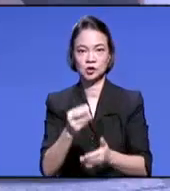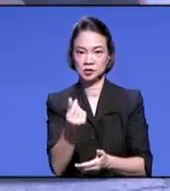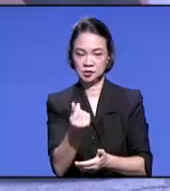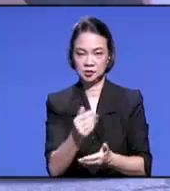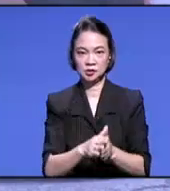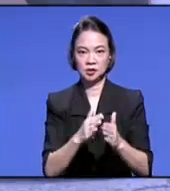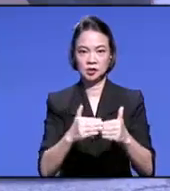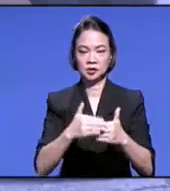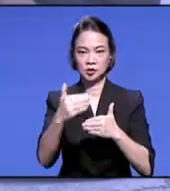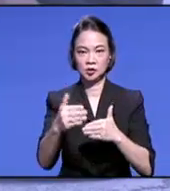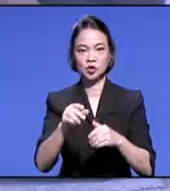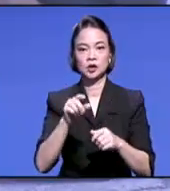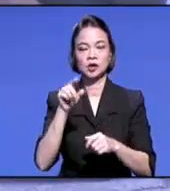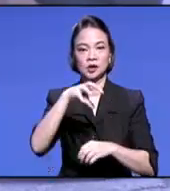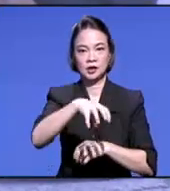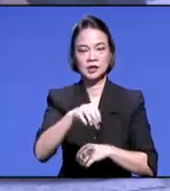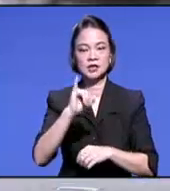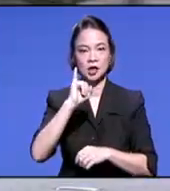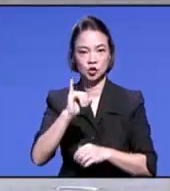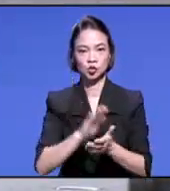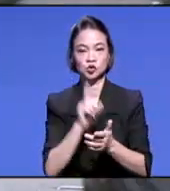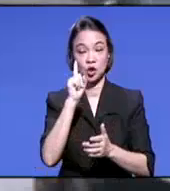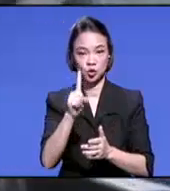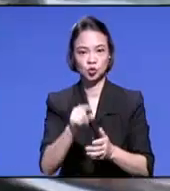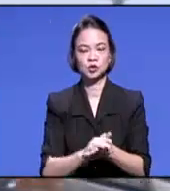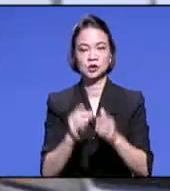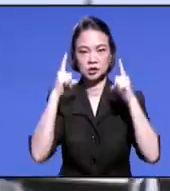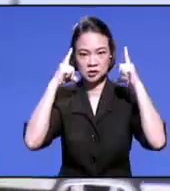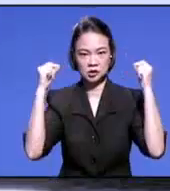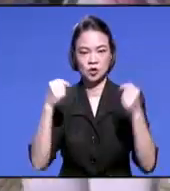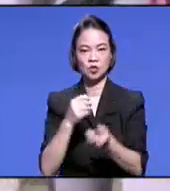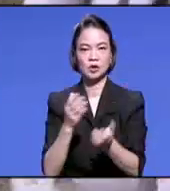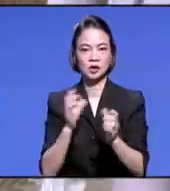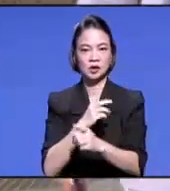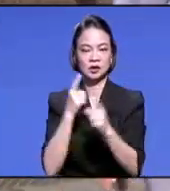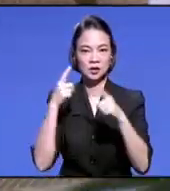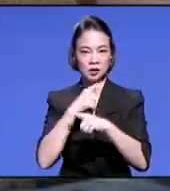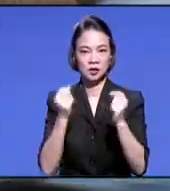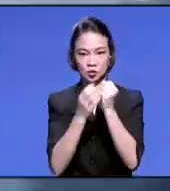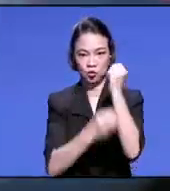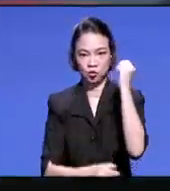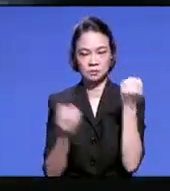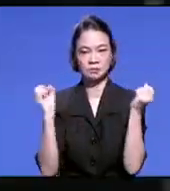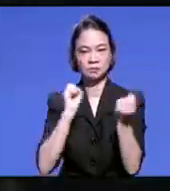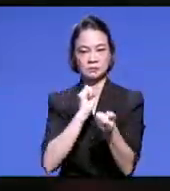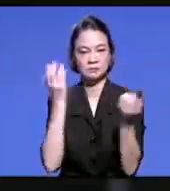berdasarkan zona. Zona 1 yakni Jawa, Sumatera dan Bali berlaku Rp7-10.000. Zona 2